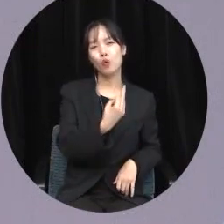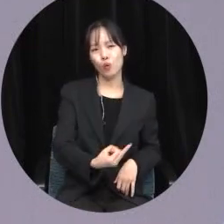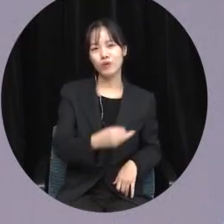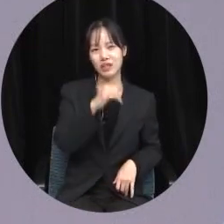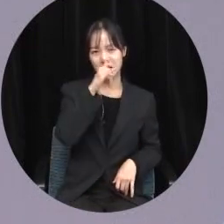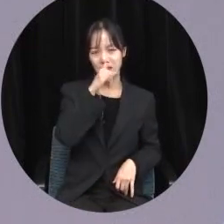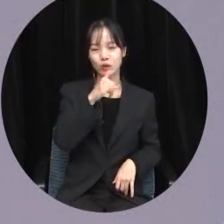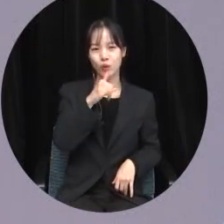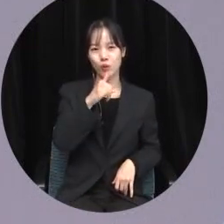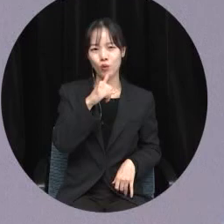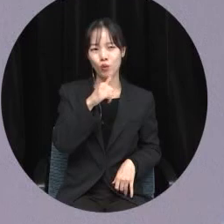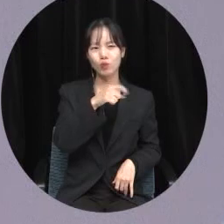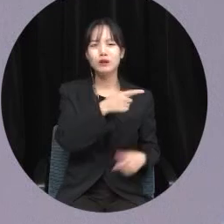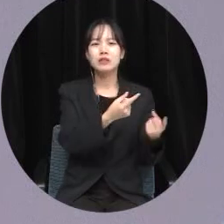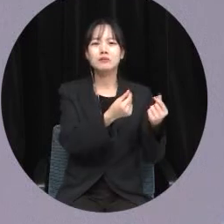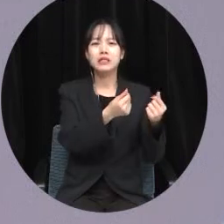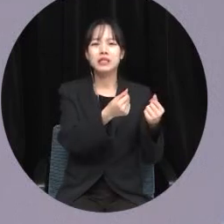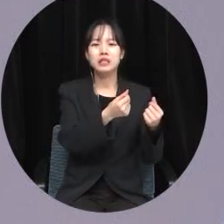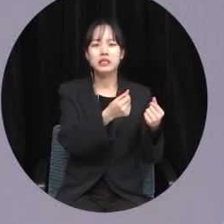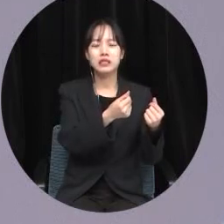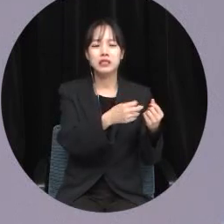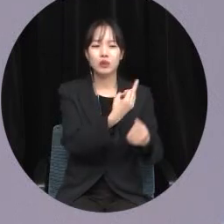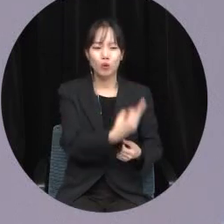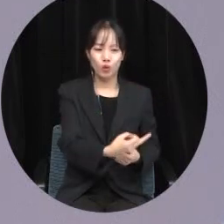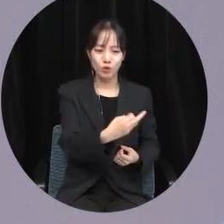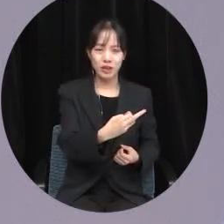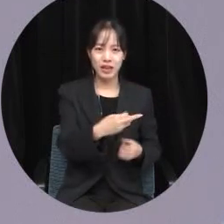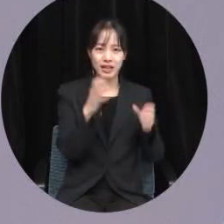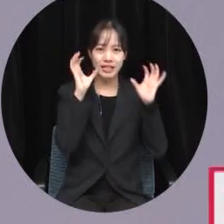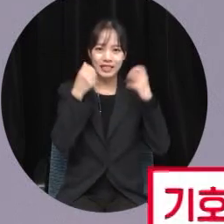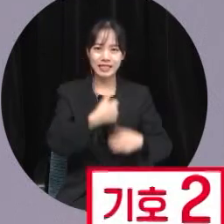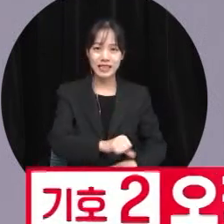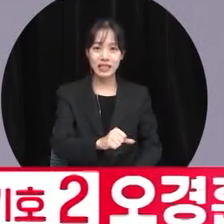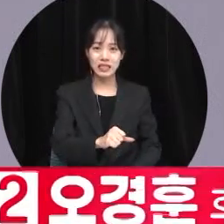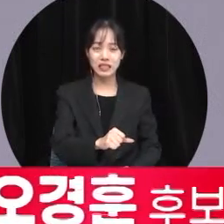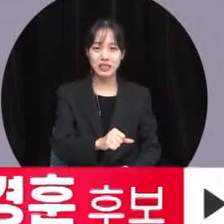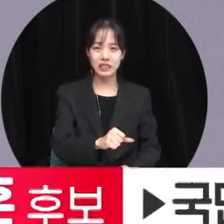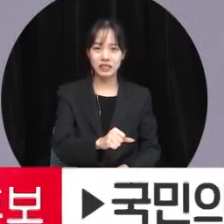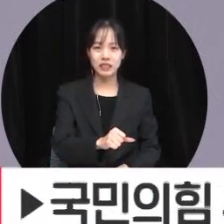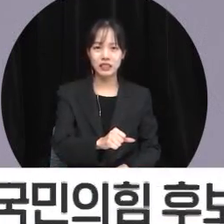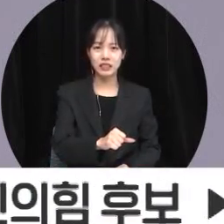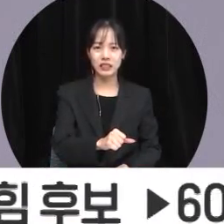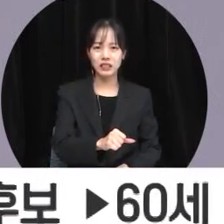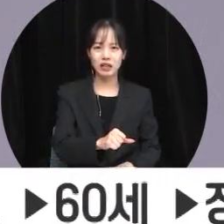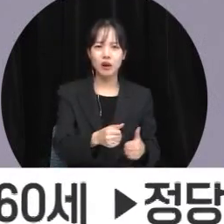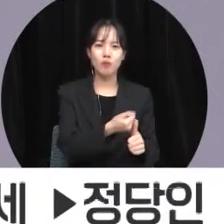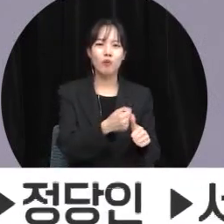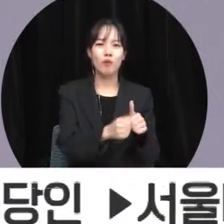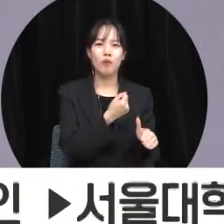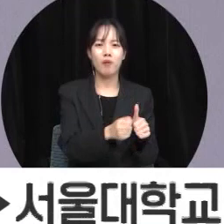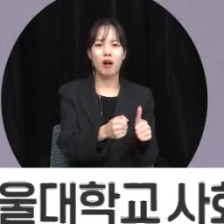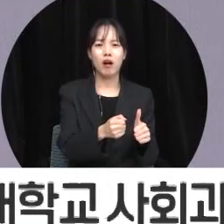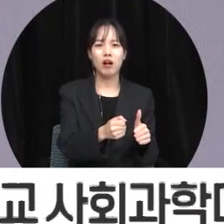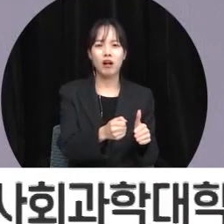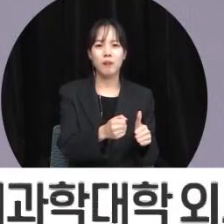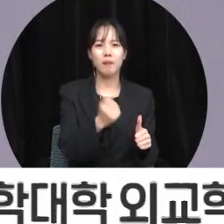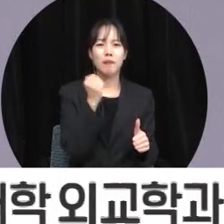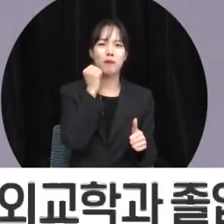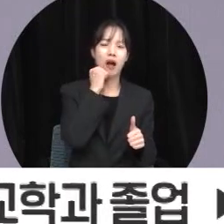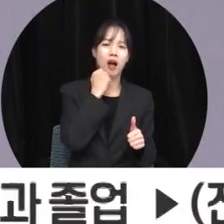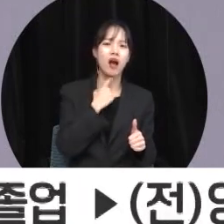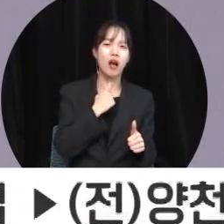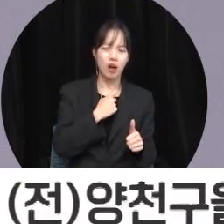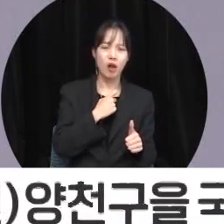마음 아팠습니다. 그 자녀는 극단적 선택까지 심각하게 생각했다고 합니다. 얘기를